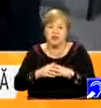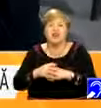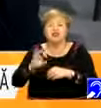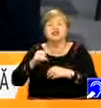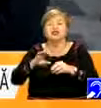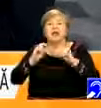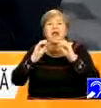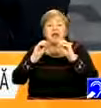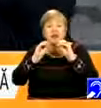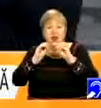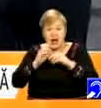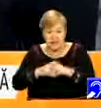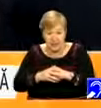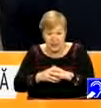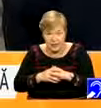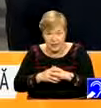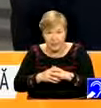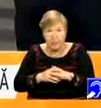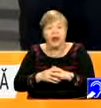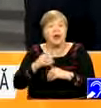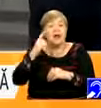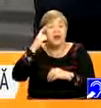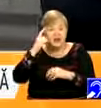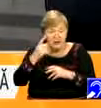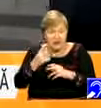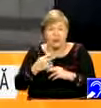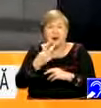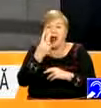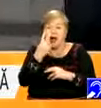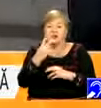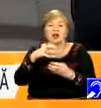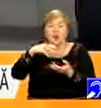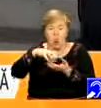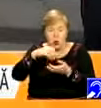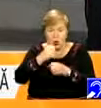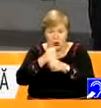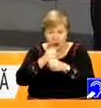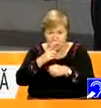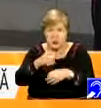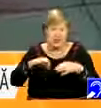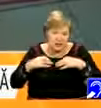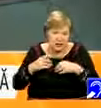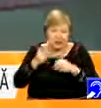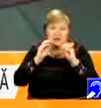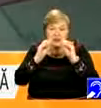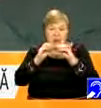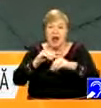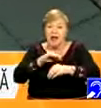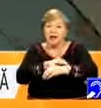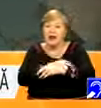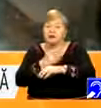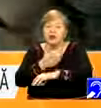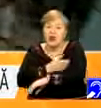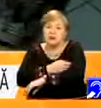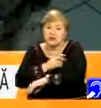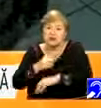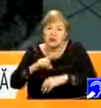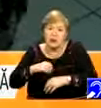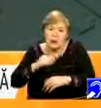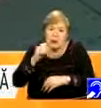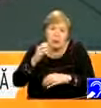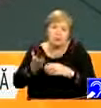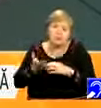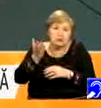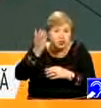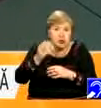educație, pornind de la faptul că în aceste două zone de activitate gradul de vaccinare este și așa destul de ridicat,